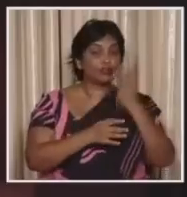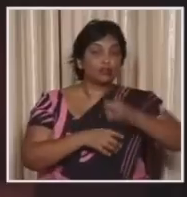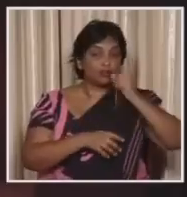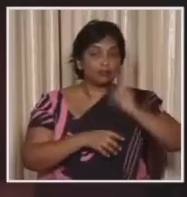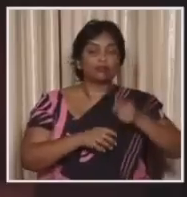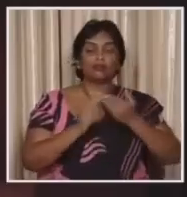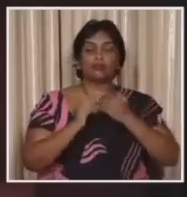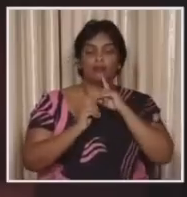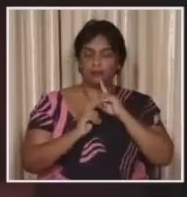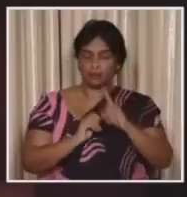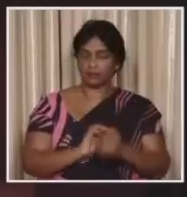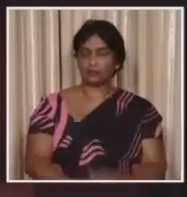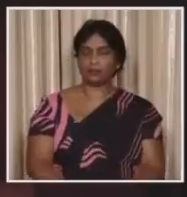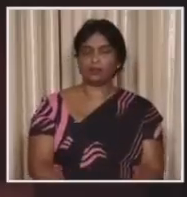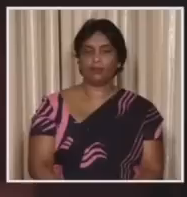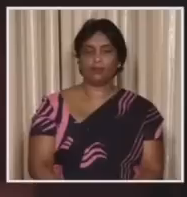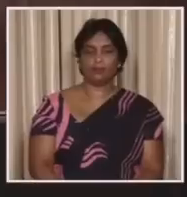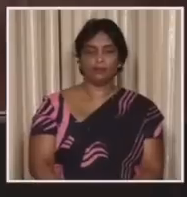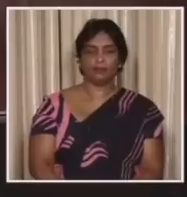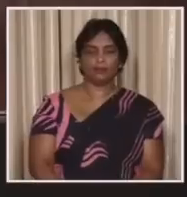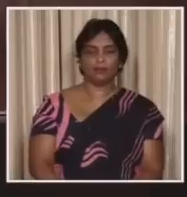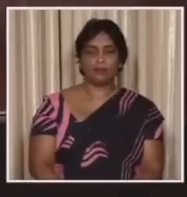දෙවෙනි ප්‍රශ්නේ අහලා අවසන් කරන්න.